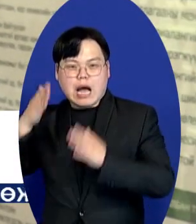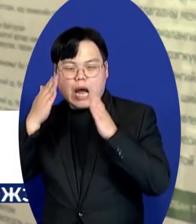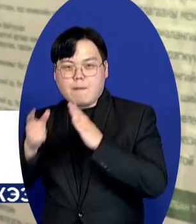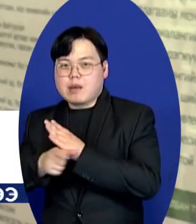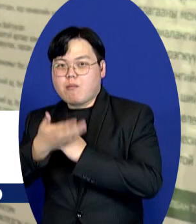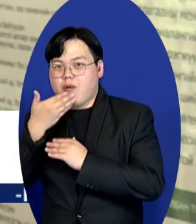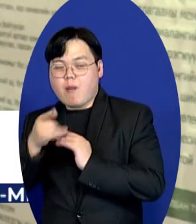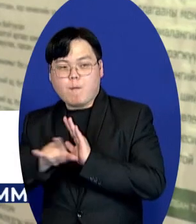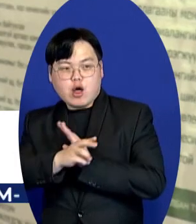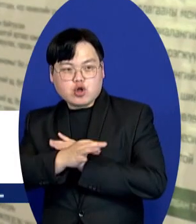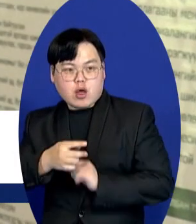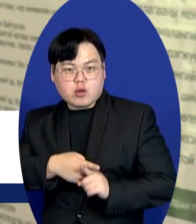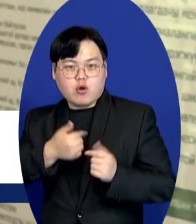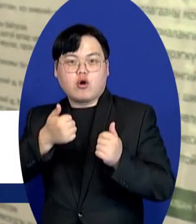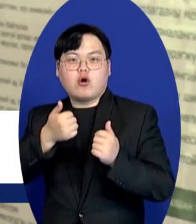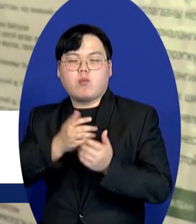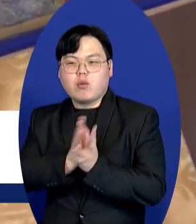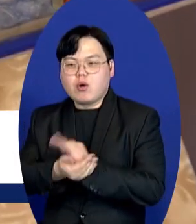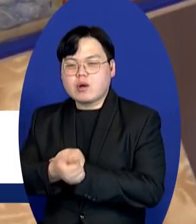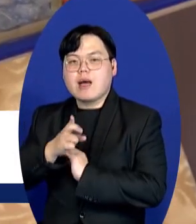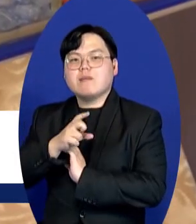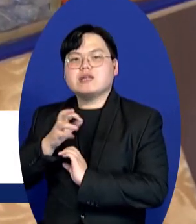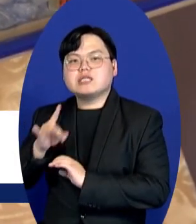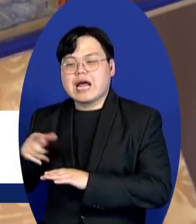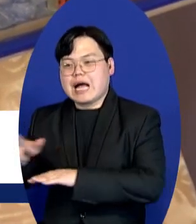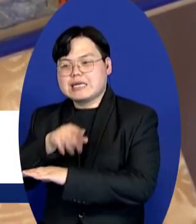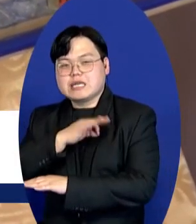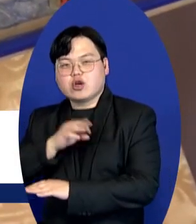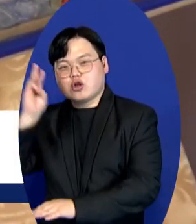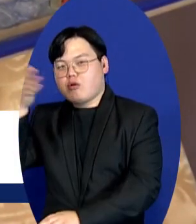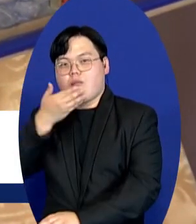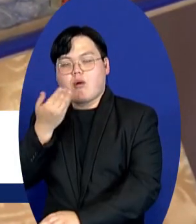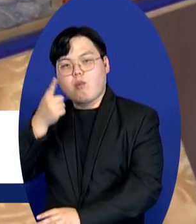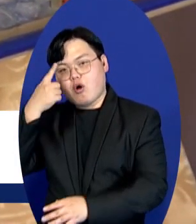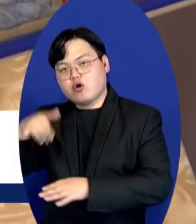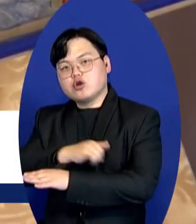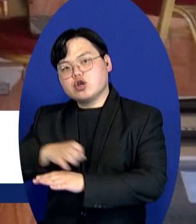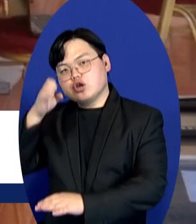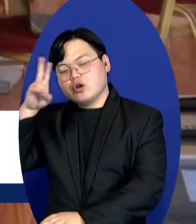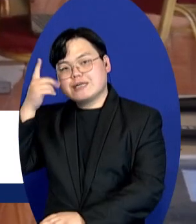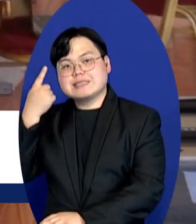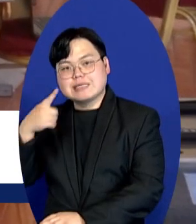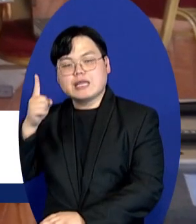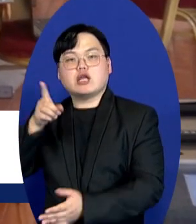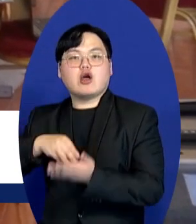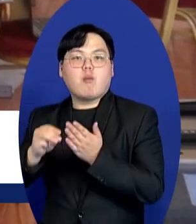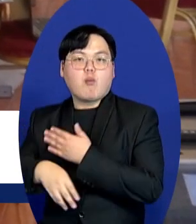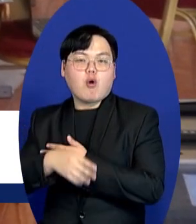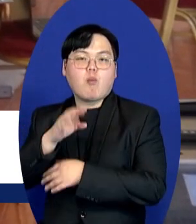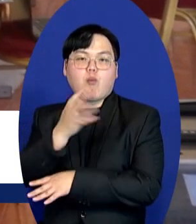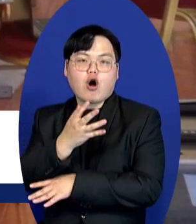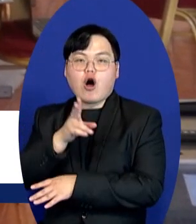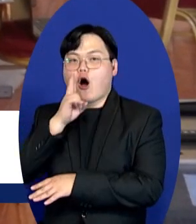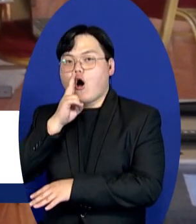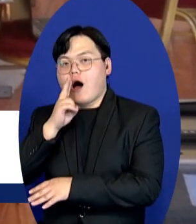өгдөг бэлчээр хадлангаа яаж ашиглах нь тодорхой. Монгол улсын ерөнхийлөгчийн санаачилсан тэрбум мод үндэсний хөдөлгөөн болоод хүнсний хангамж аюулгүй